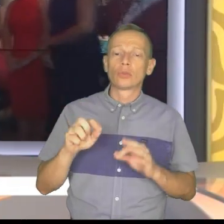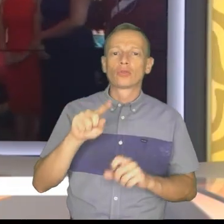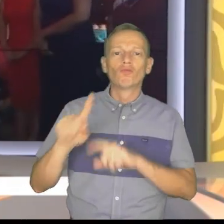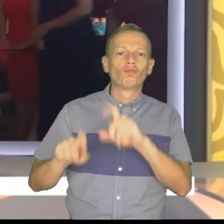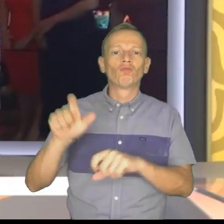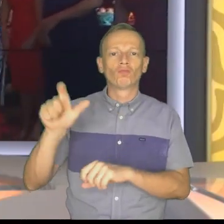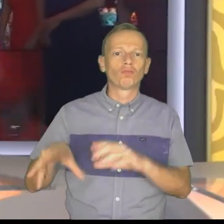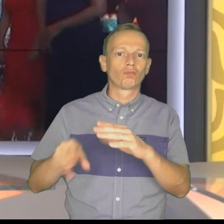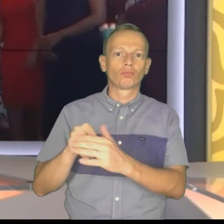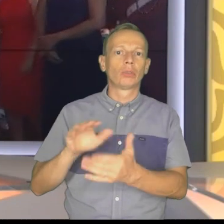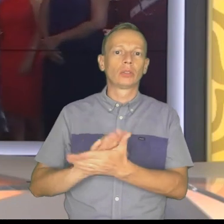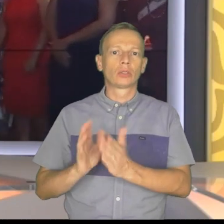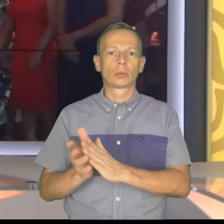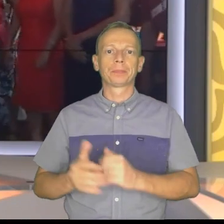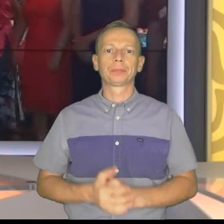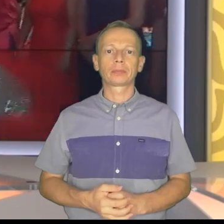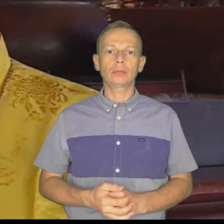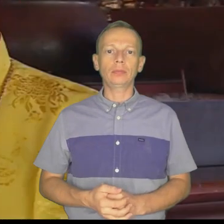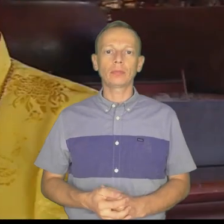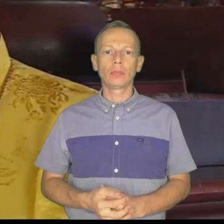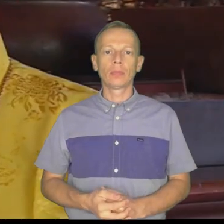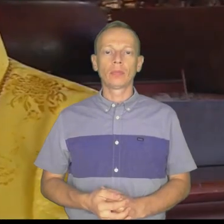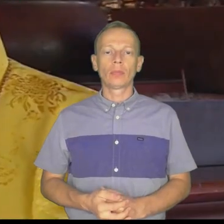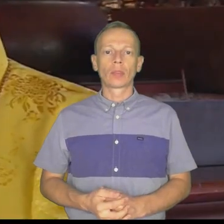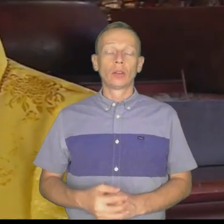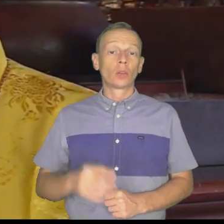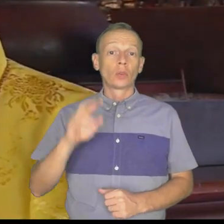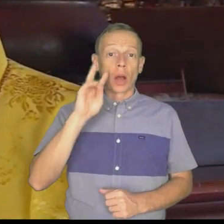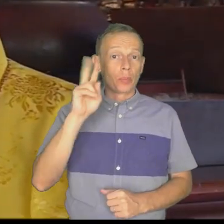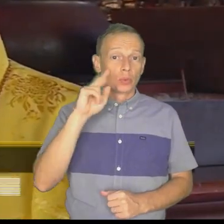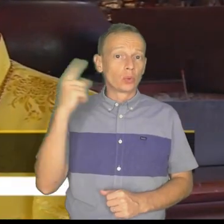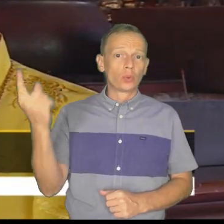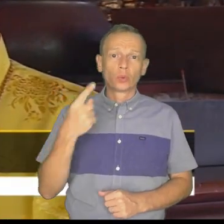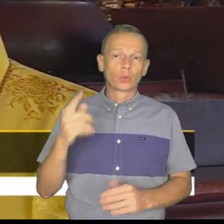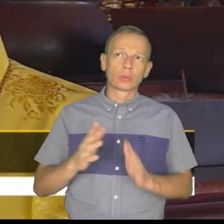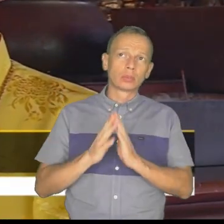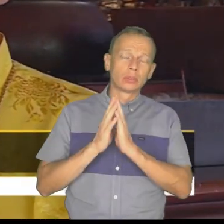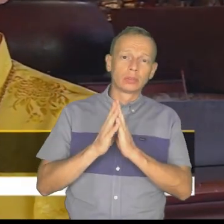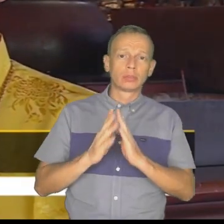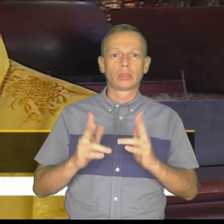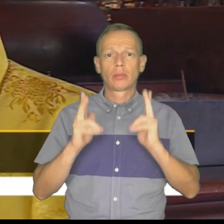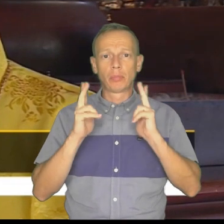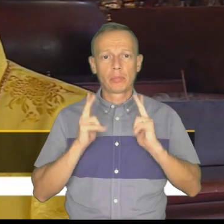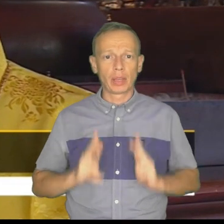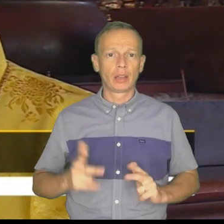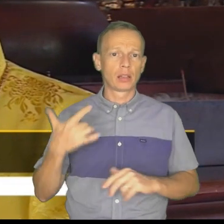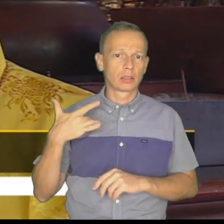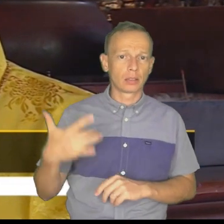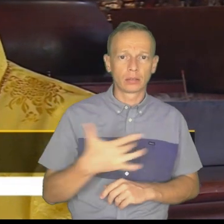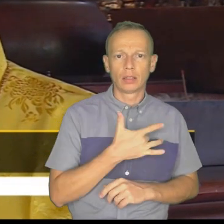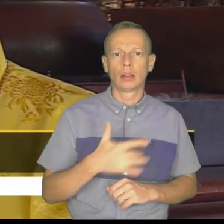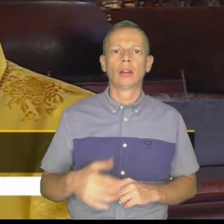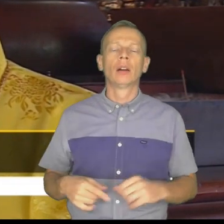Rehereo et Hiroterurutu. Comme d'habitude, nous demandons la paix, nous demandons surtout